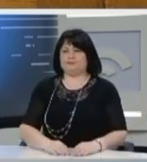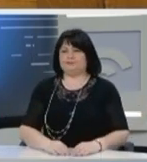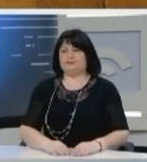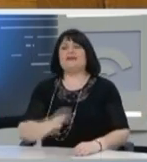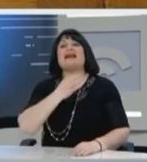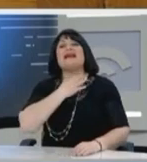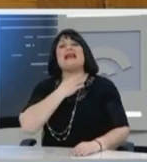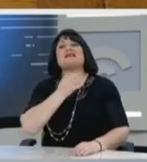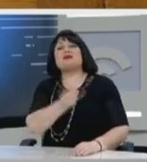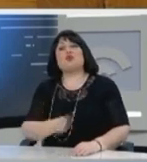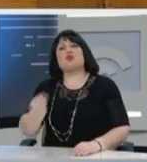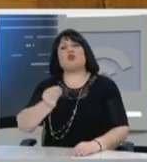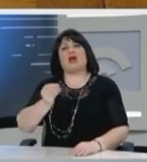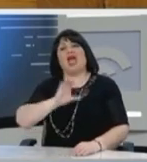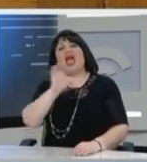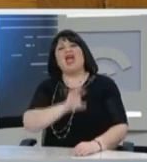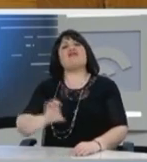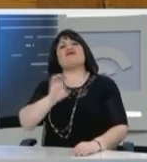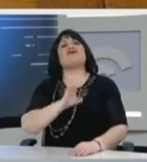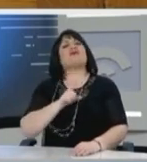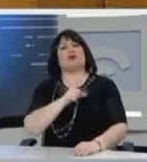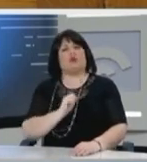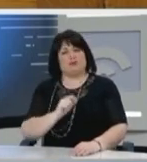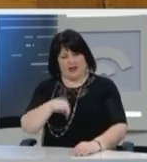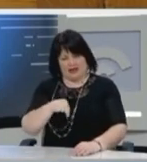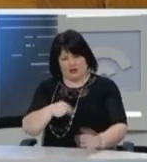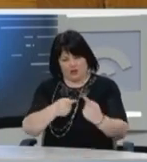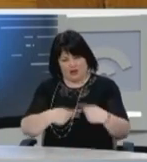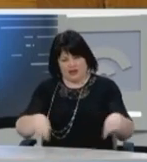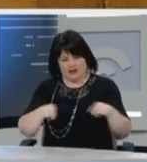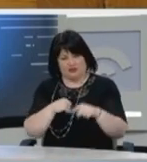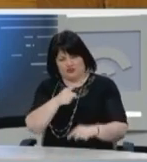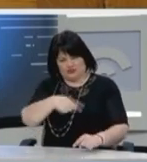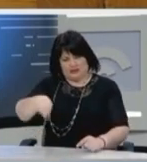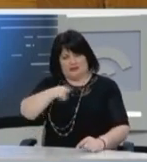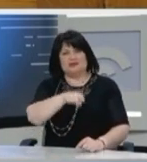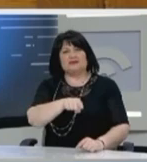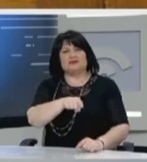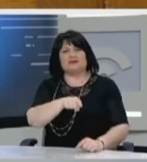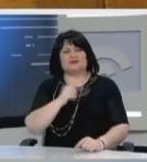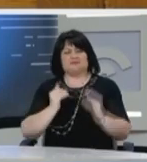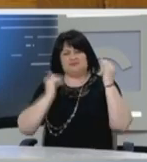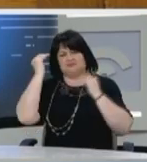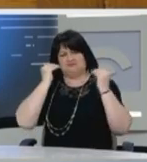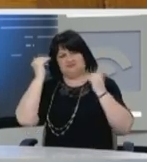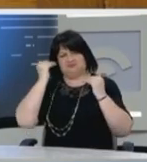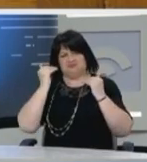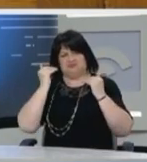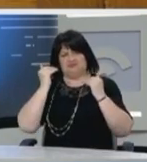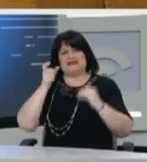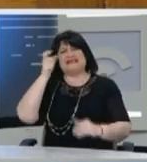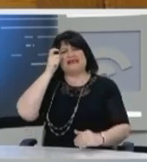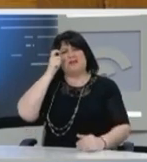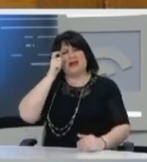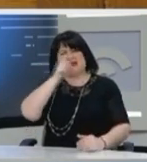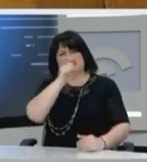Χρειάζεται περισσότερη Ευρώπη και ειλικρινέστερη. Και σε αυτή την αίθουσα εσείς που είστε, την έχετε αμφισβητήσει την Ευρώπη όλοι. Ο